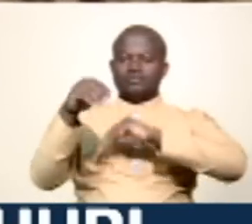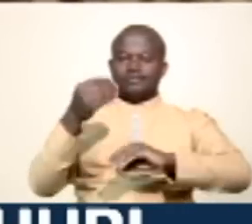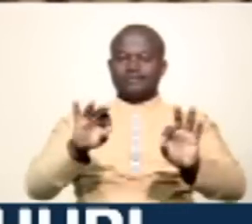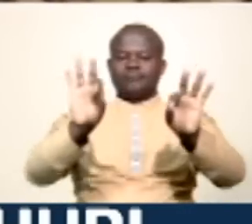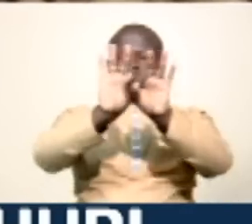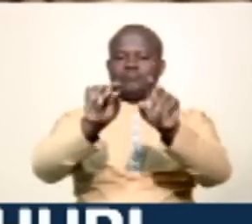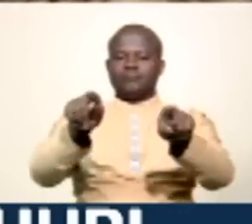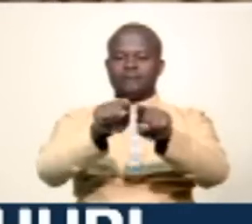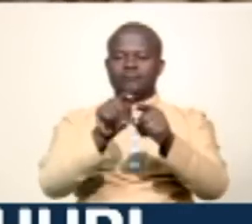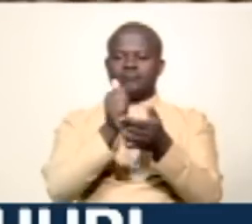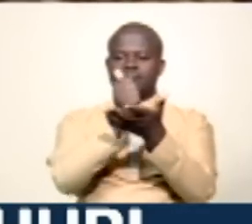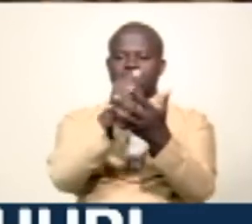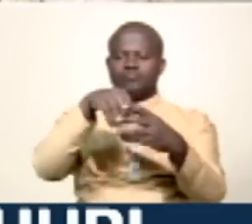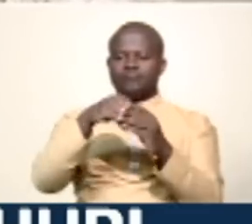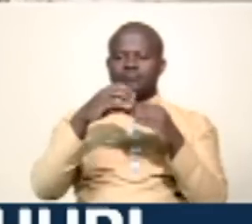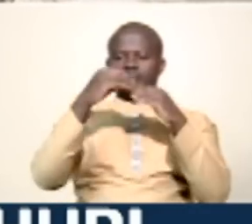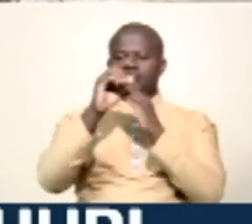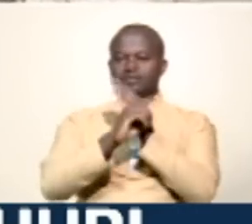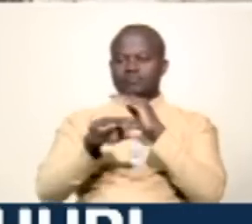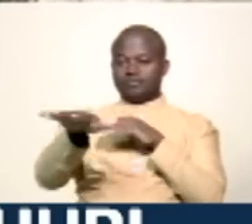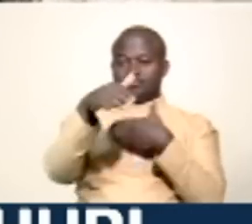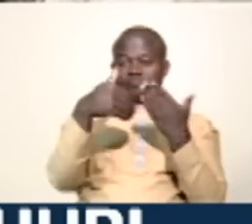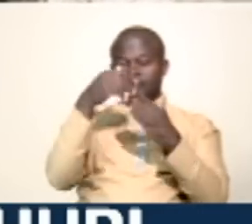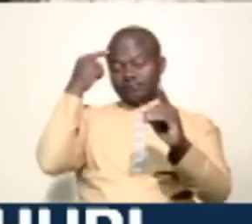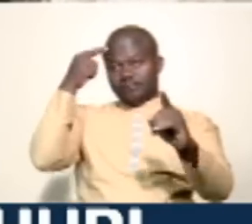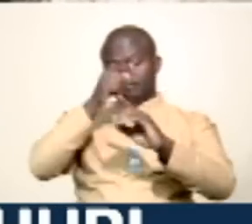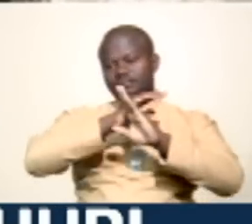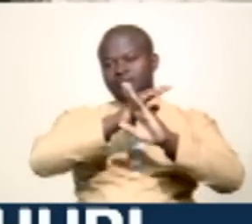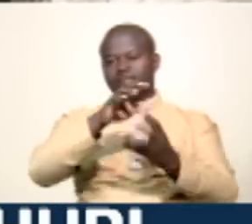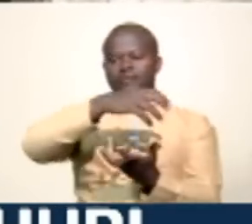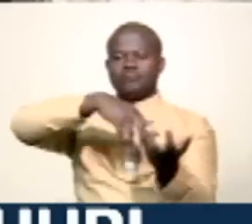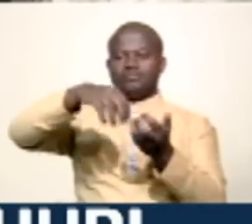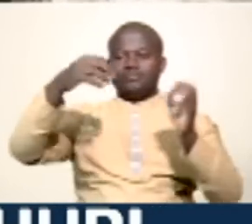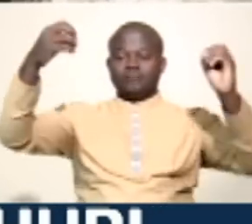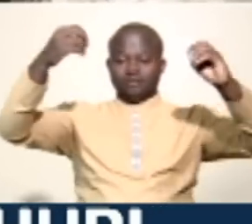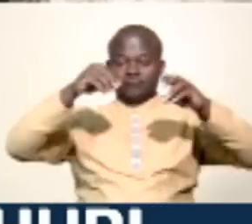giciro kimwe babifashijwemo n'ubuyobozi bw'ako karere, hagamijwe kurwanya akajagari